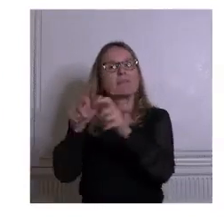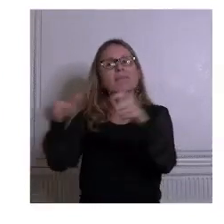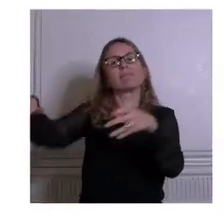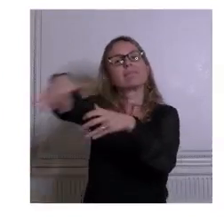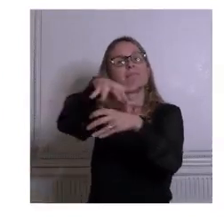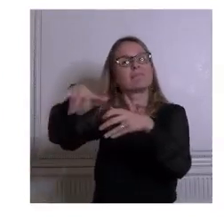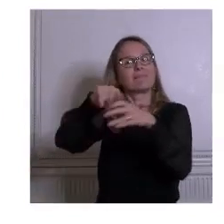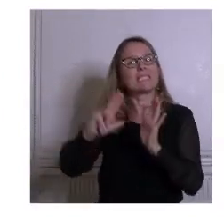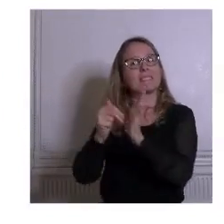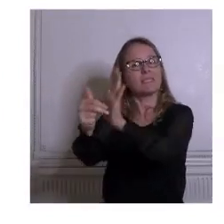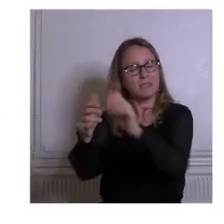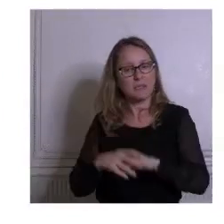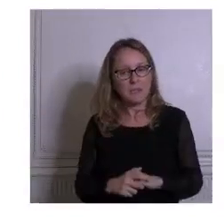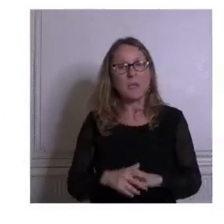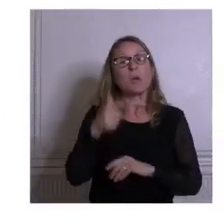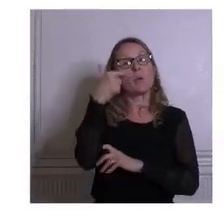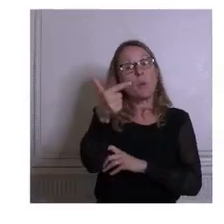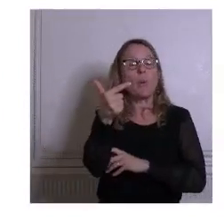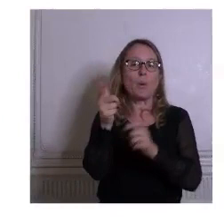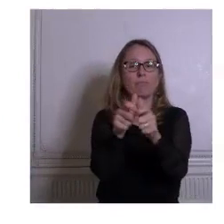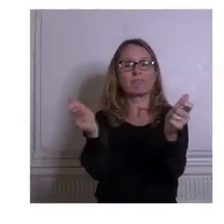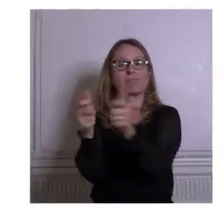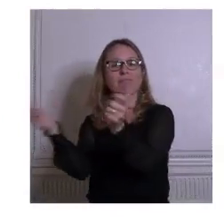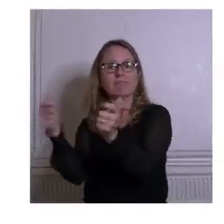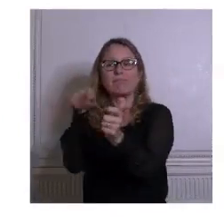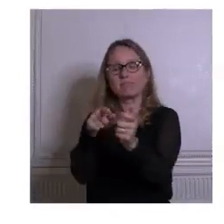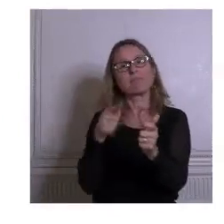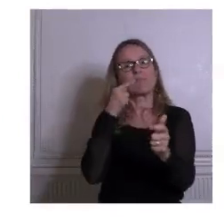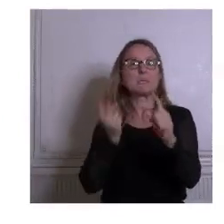pas d'augmentation par rapport à ce qui a été voté. Simplement, ça